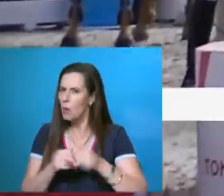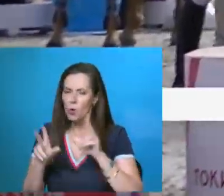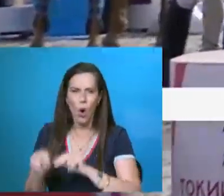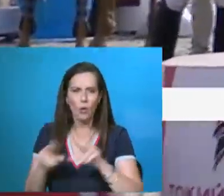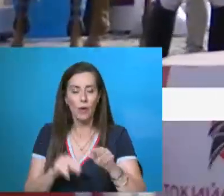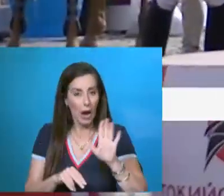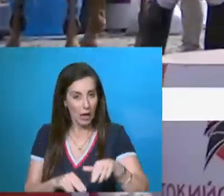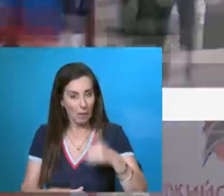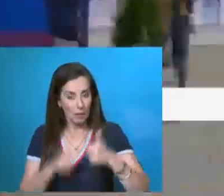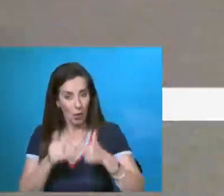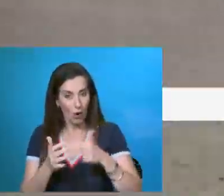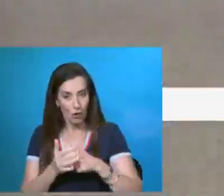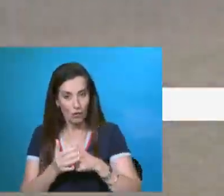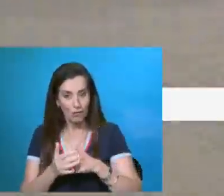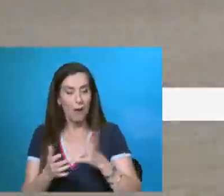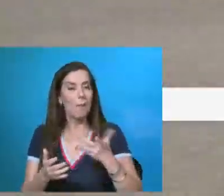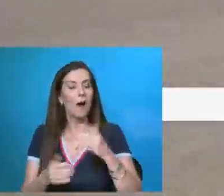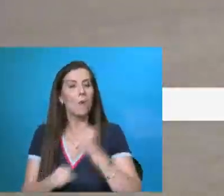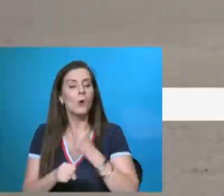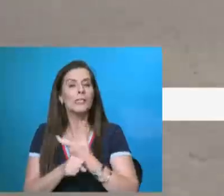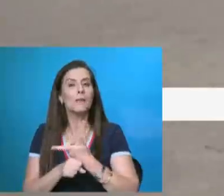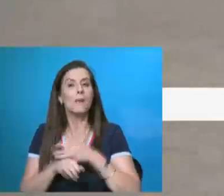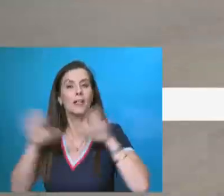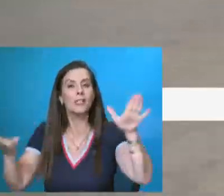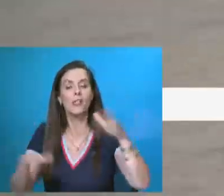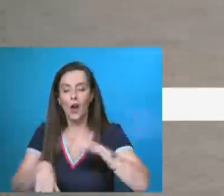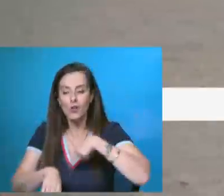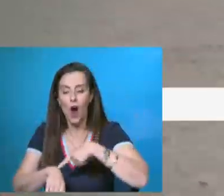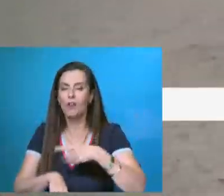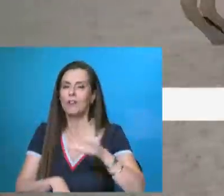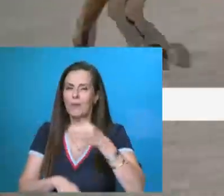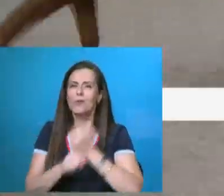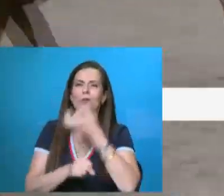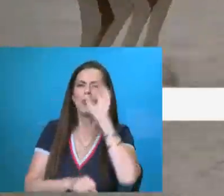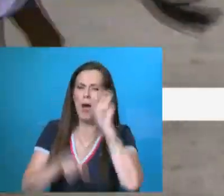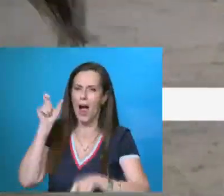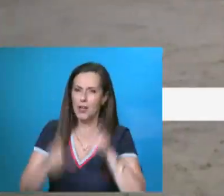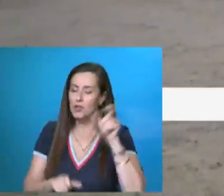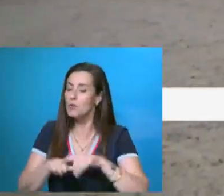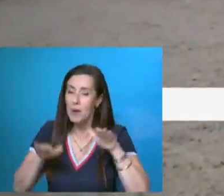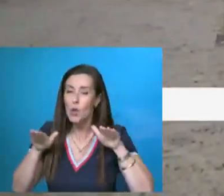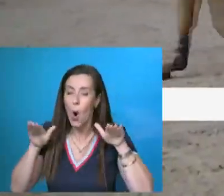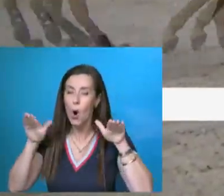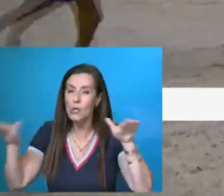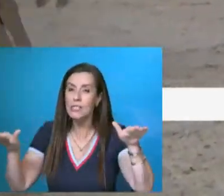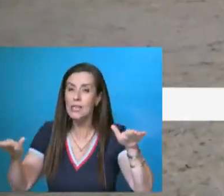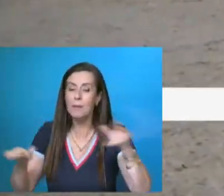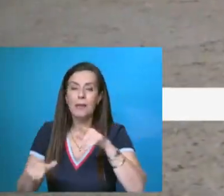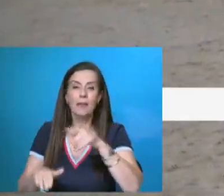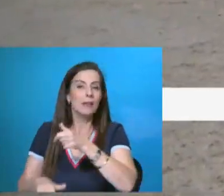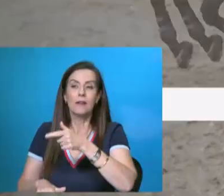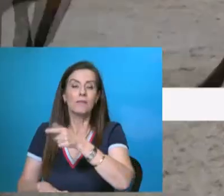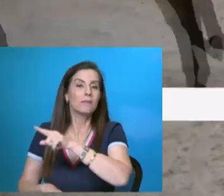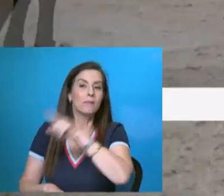עם הג'טלג בנסיעות? התרגלו לזה יותר טוב מבני אדם. מה אתה אומר? יש סוסים שטסים מבייג'ין ללוס